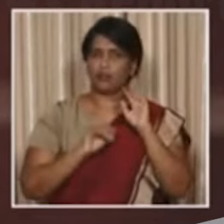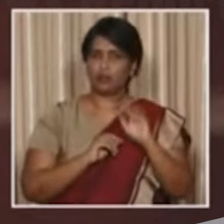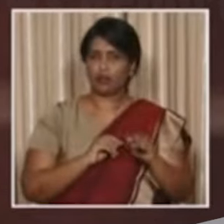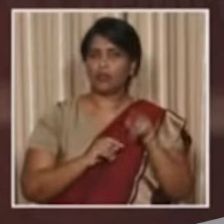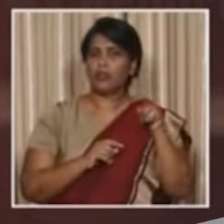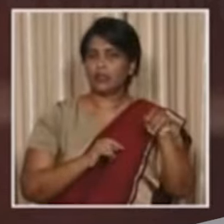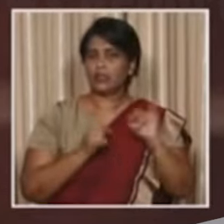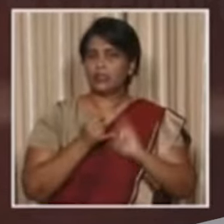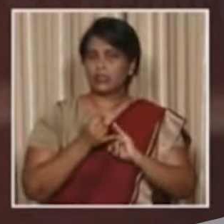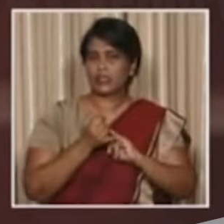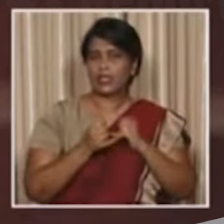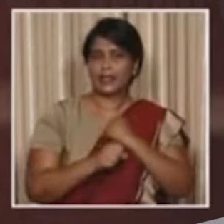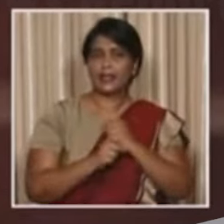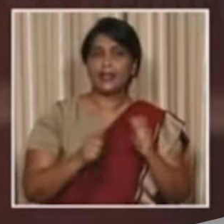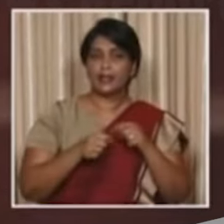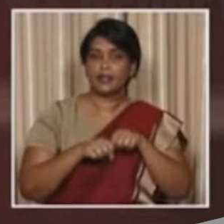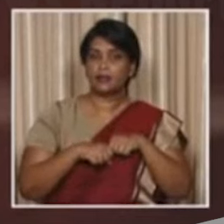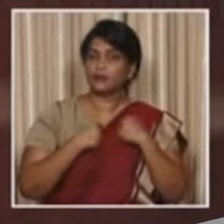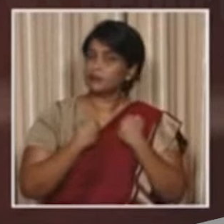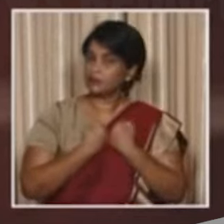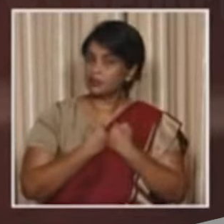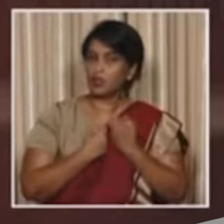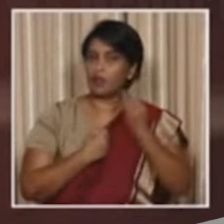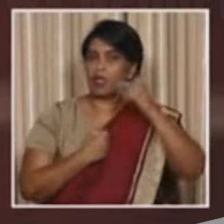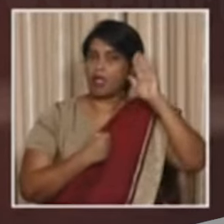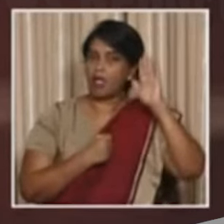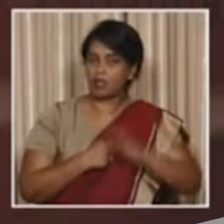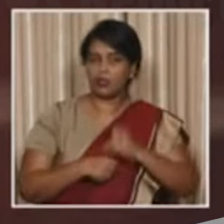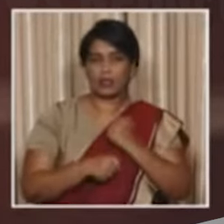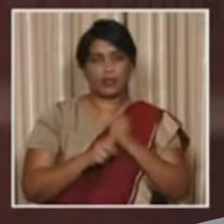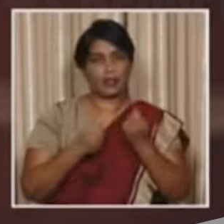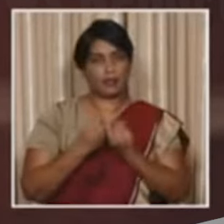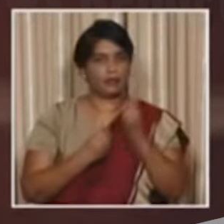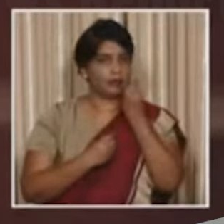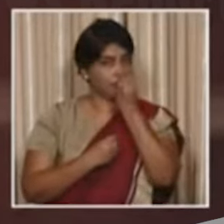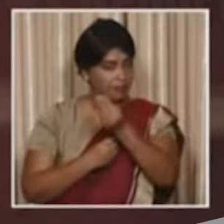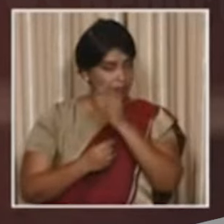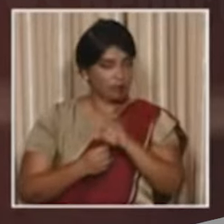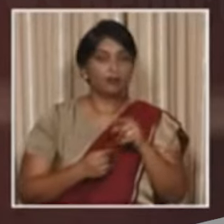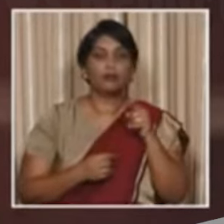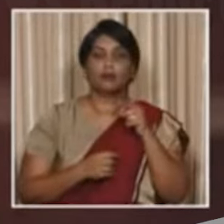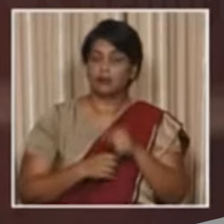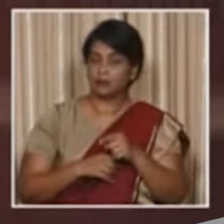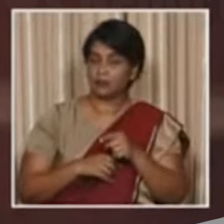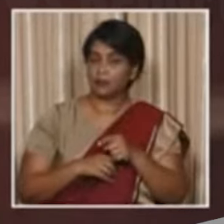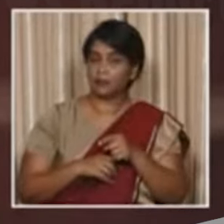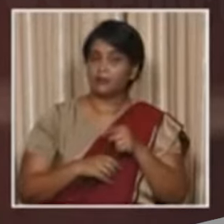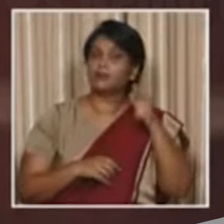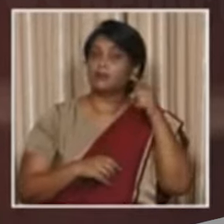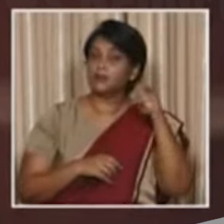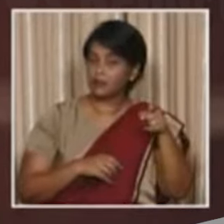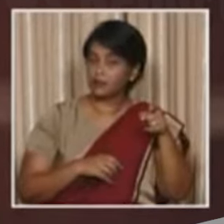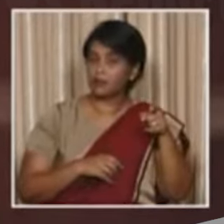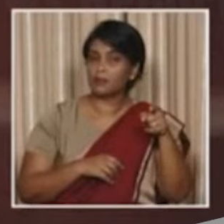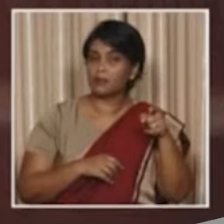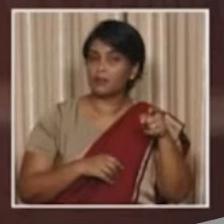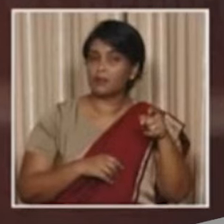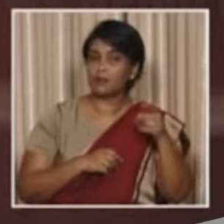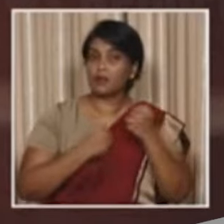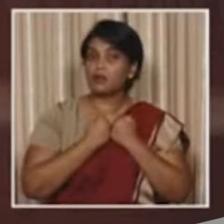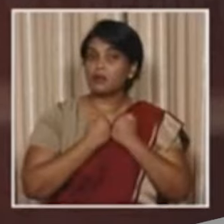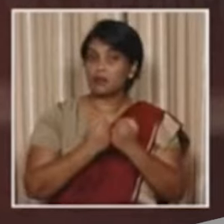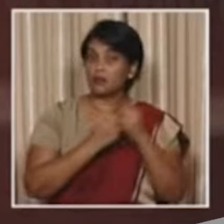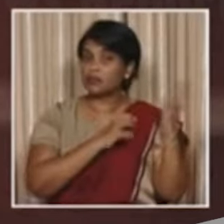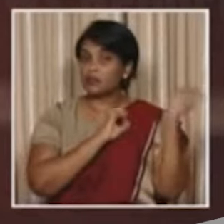සියම් ගෑස් සමාගම අඩු මිලට ගෑස් සපයන්න ඉදිරිපත් වුණාට ඒ උදවිය මේක ප්‍රවාහනය